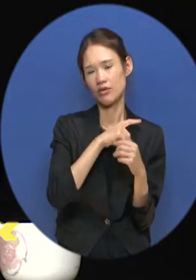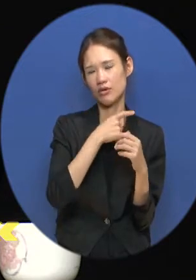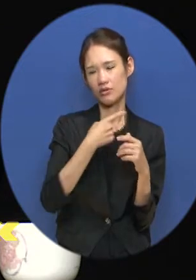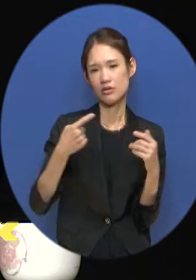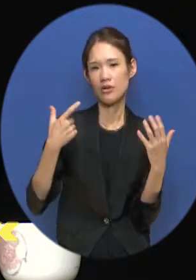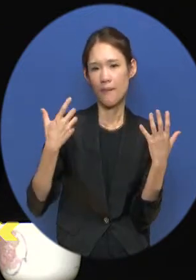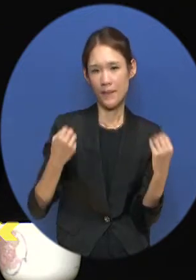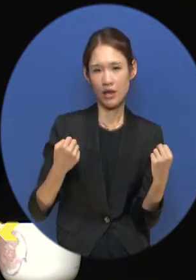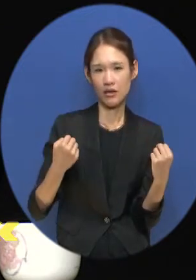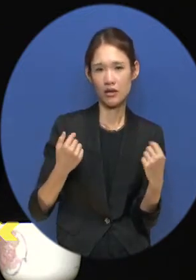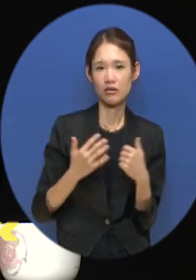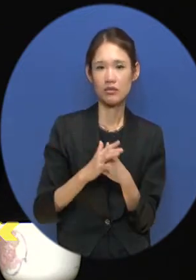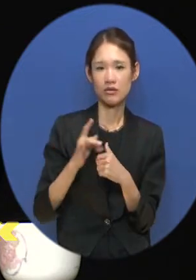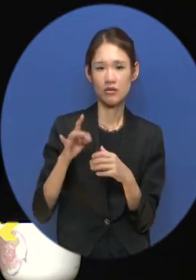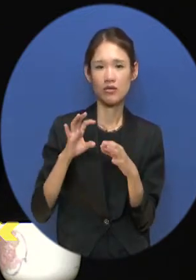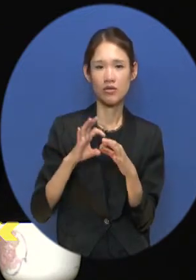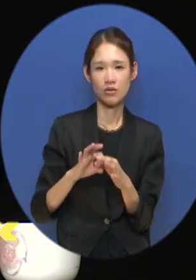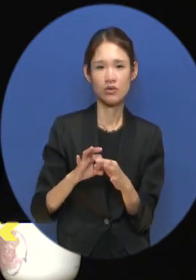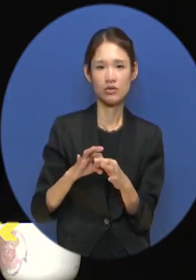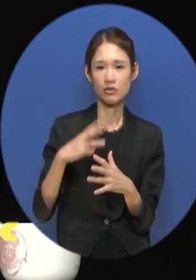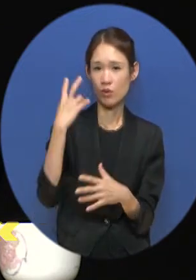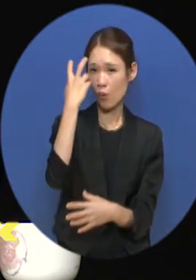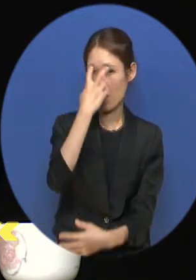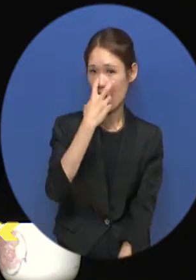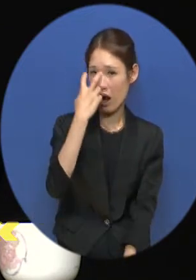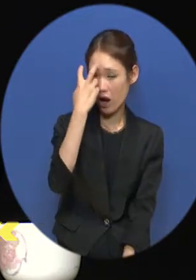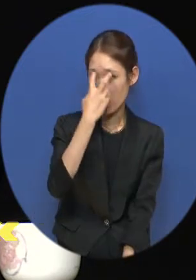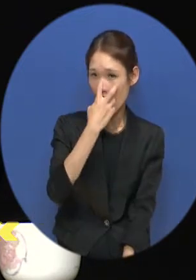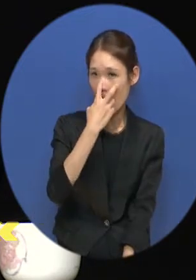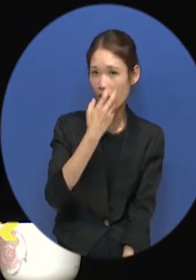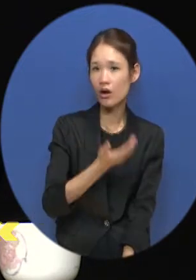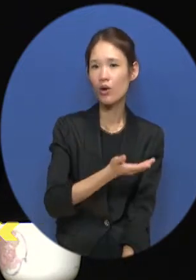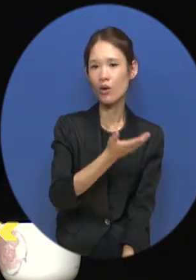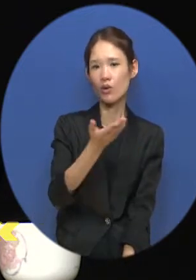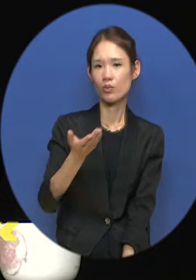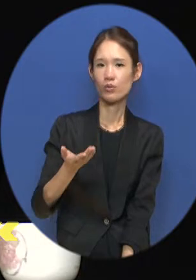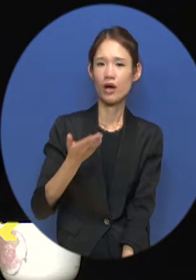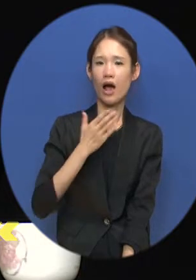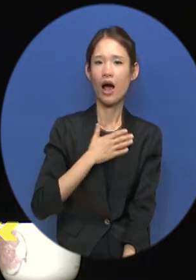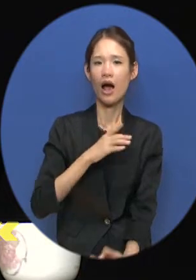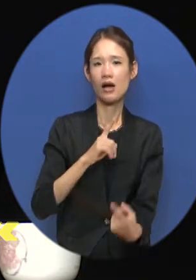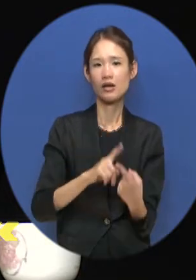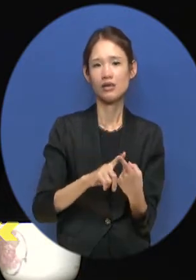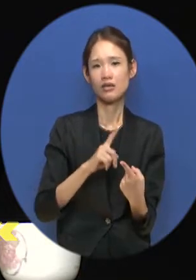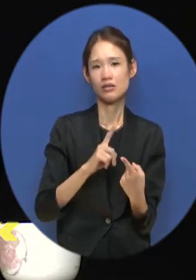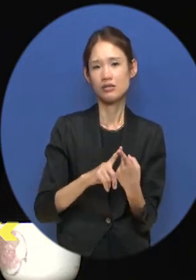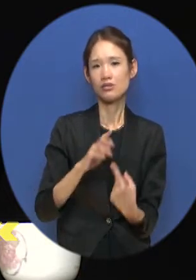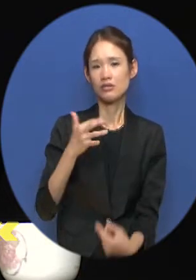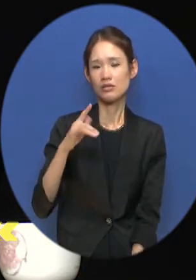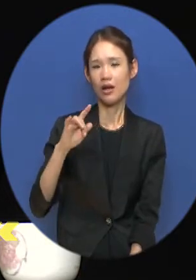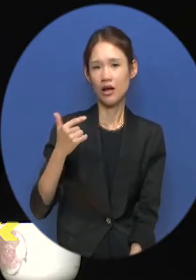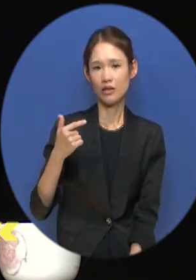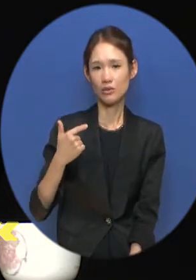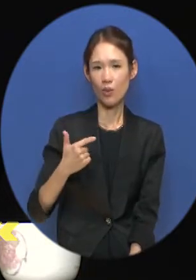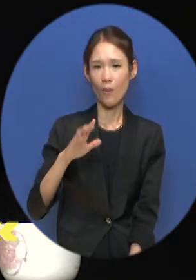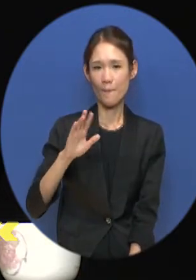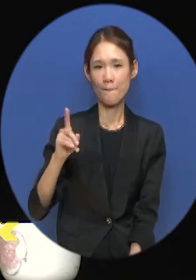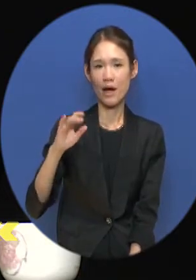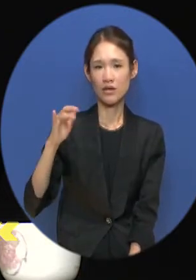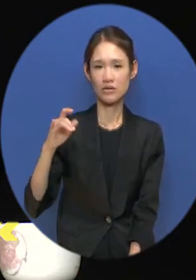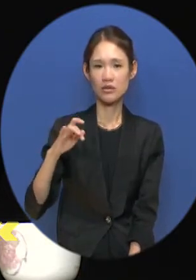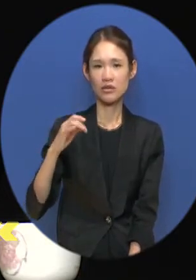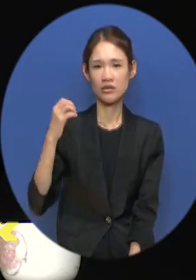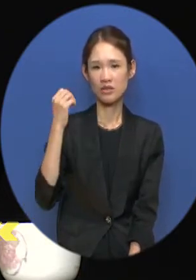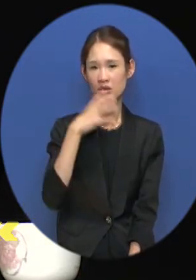높게 나왔어요. 그래서 이제 거기에 대한 관리는 실질적으로 아시는 것처럼 이제 라돈 방사능은 무턱대고 무서울